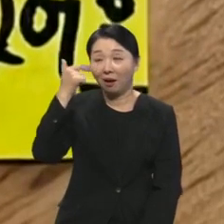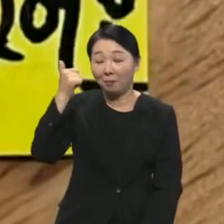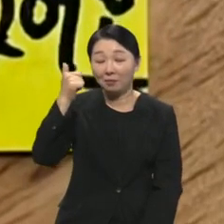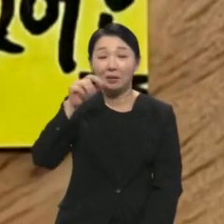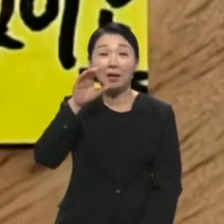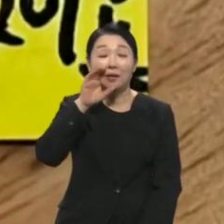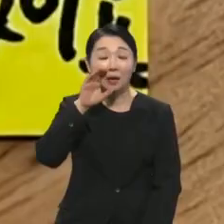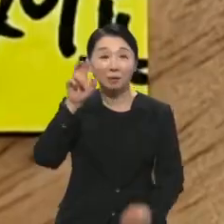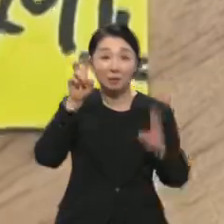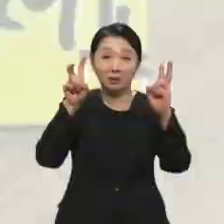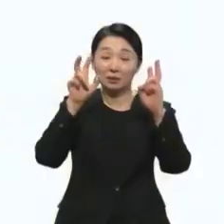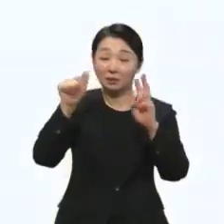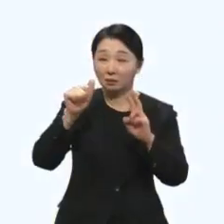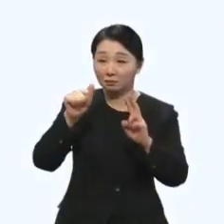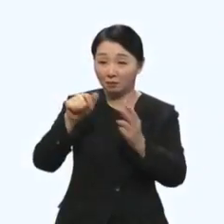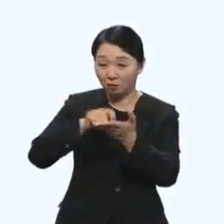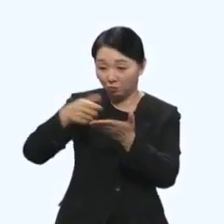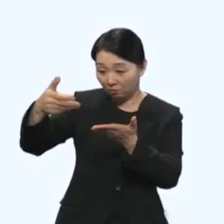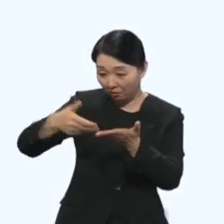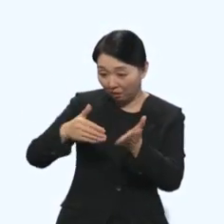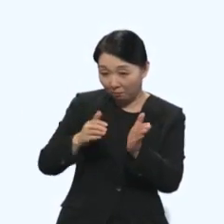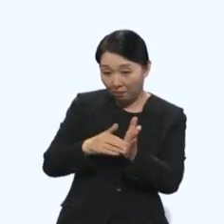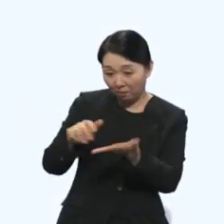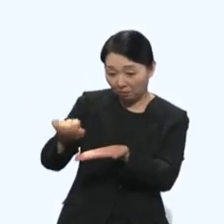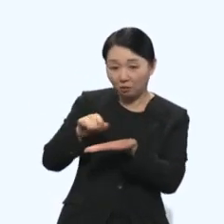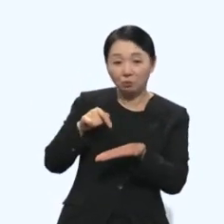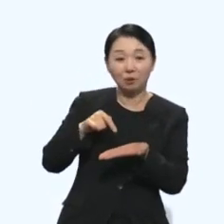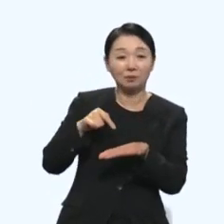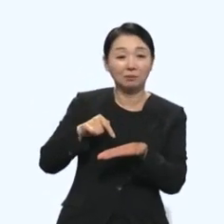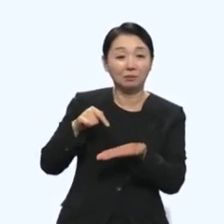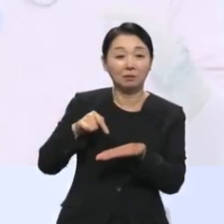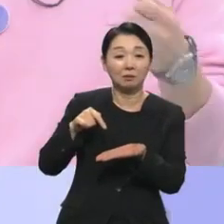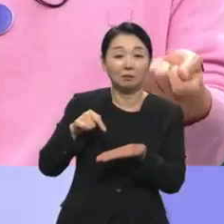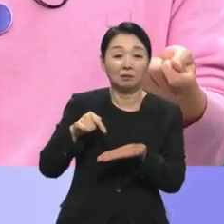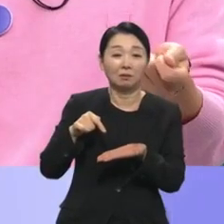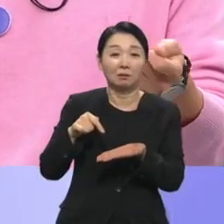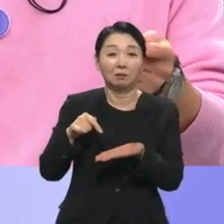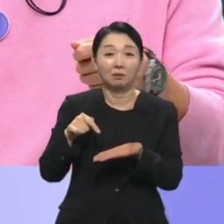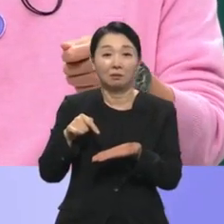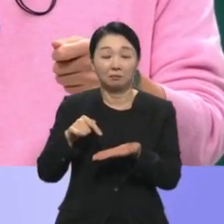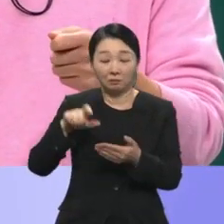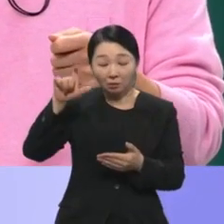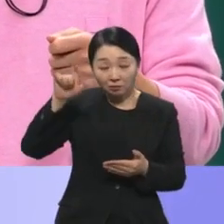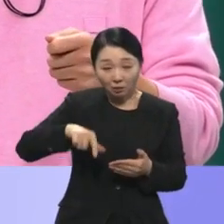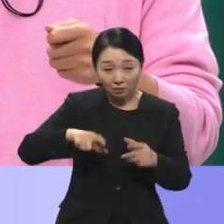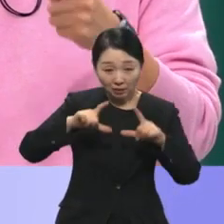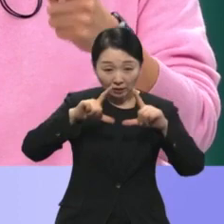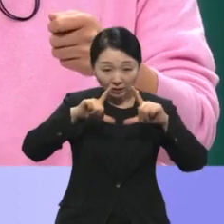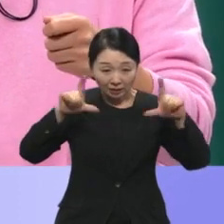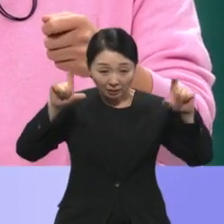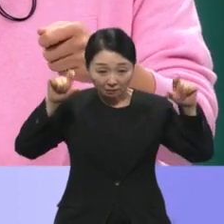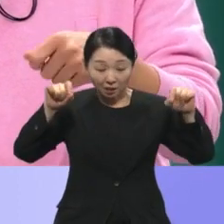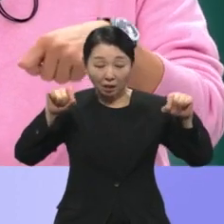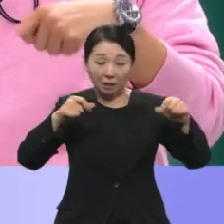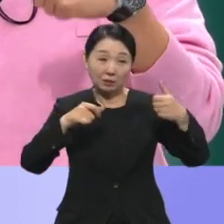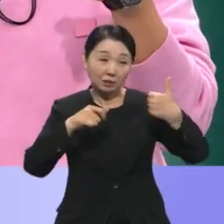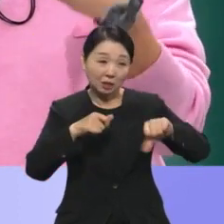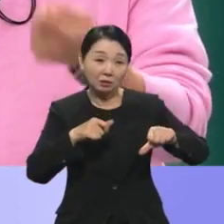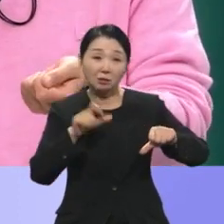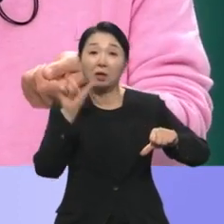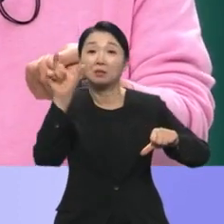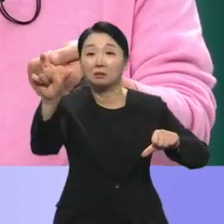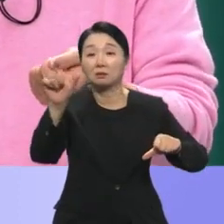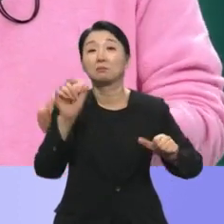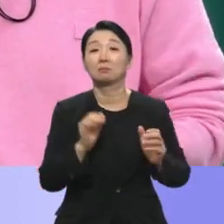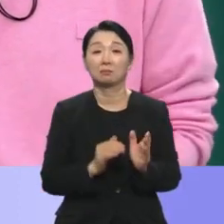사장에게 이런 쪽지를 받고서 이걸 들고 오셨다는 거예요 그러면서 이제 결제 내역이랑 사진 찍어 가지고 그 자녀분이 이제 후기를